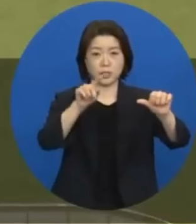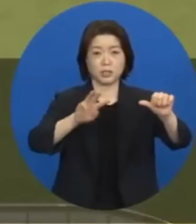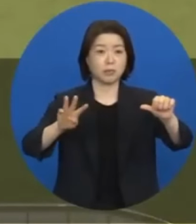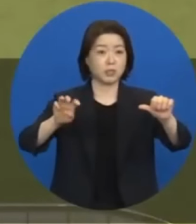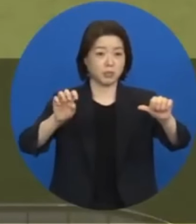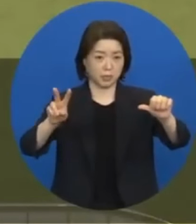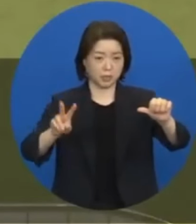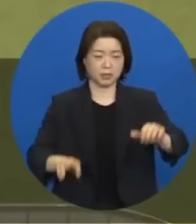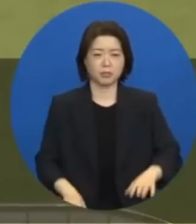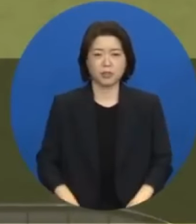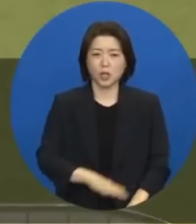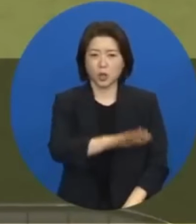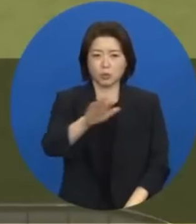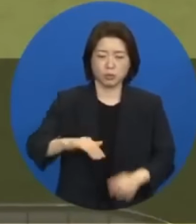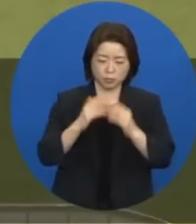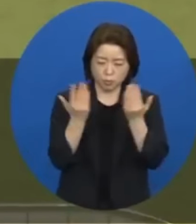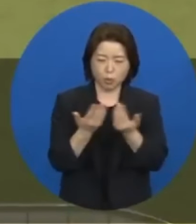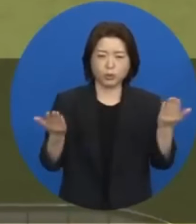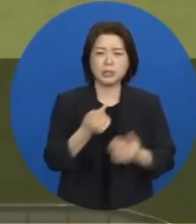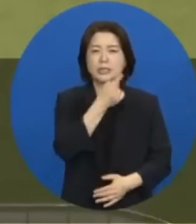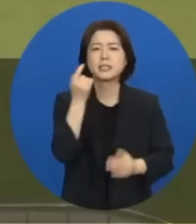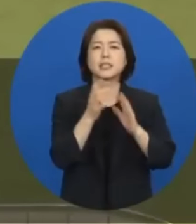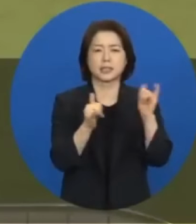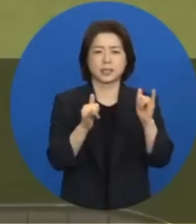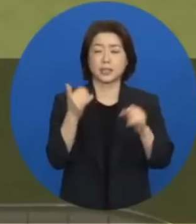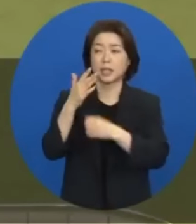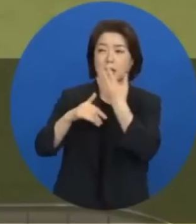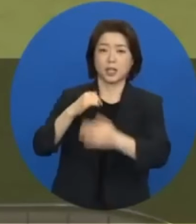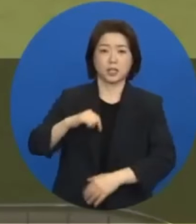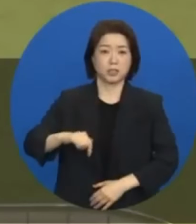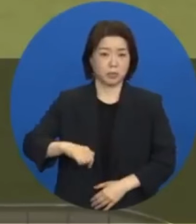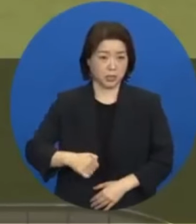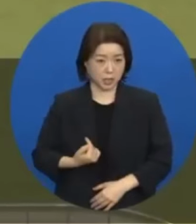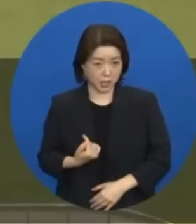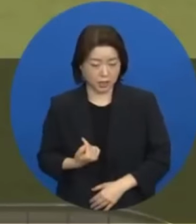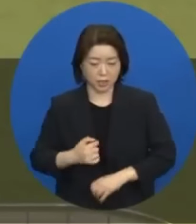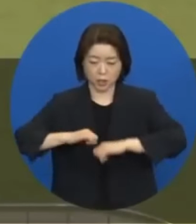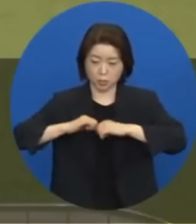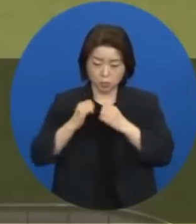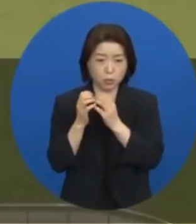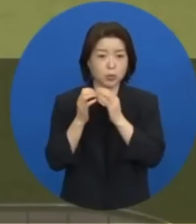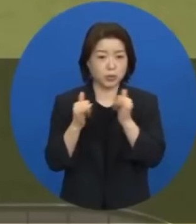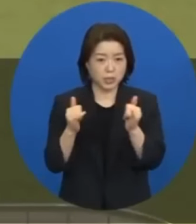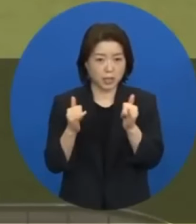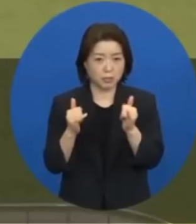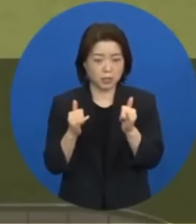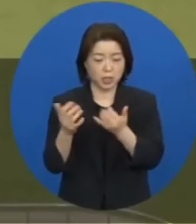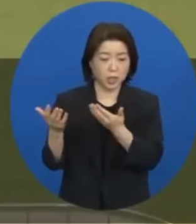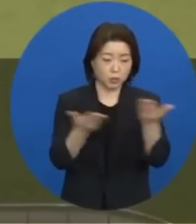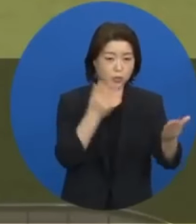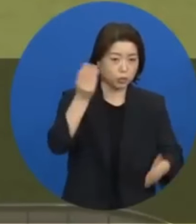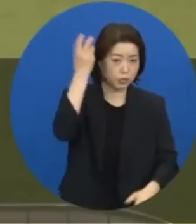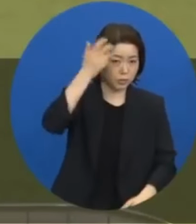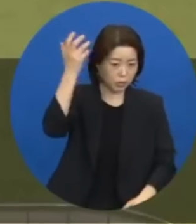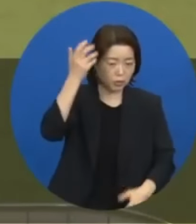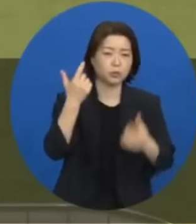일의 증인이며 하나님께서 자기에게 복종하는 순종하는 사람들에게 주신 성령도